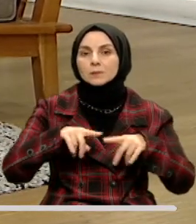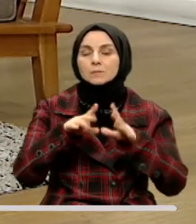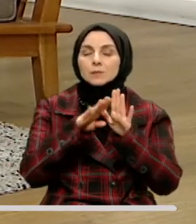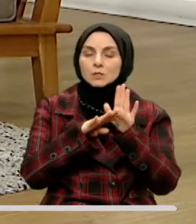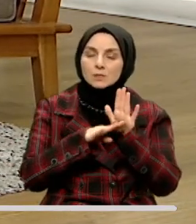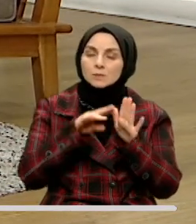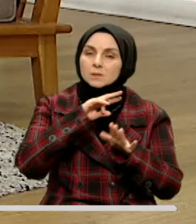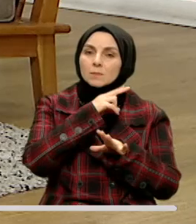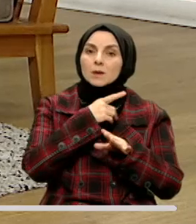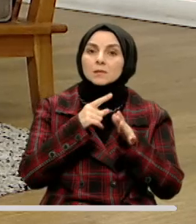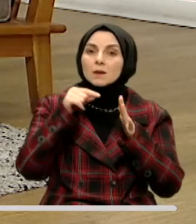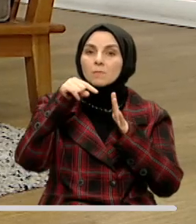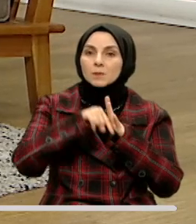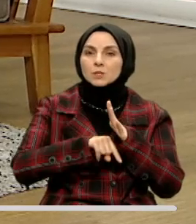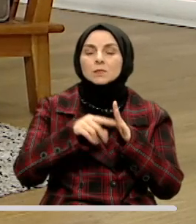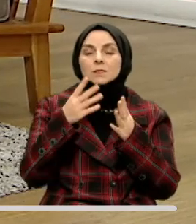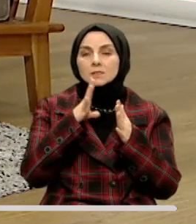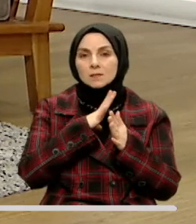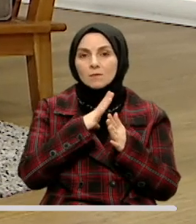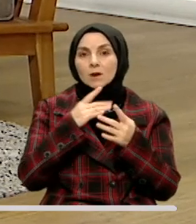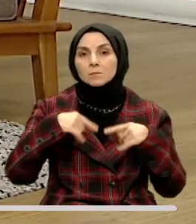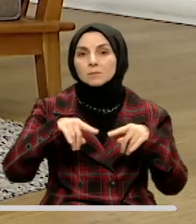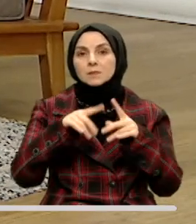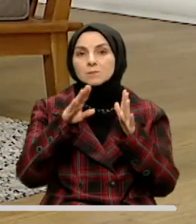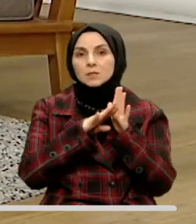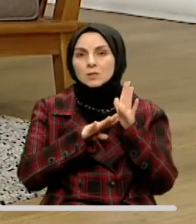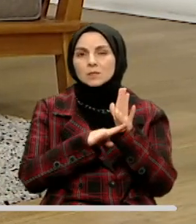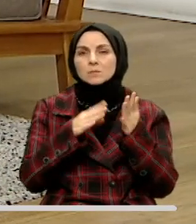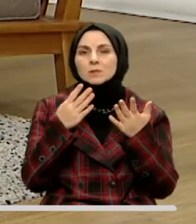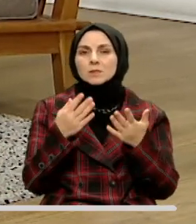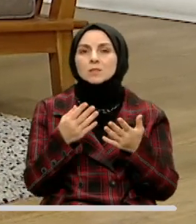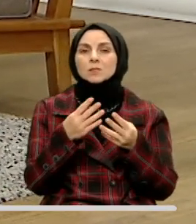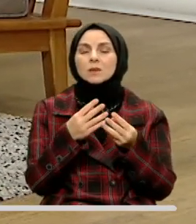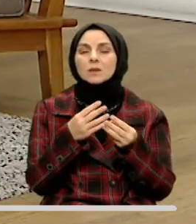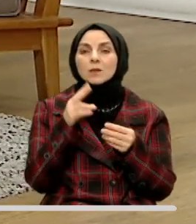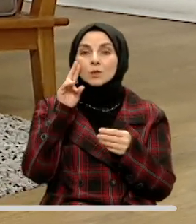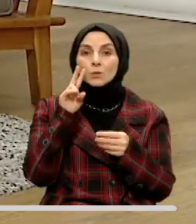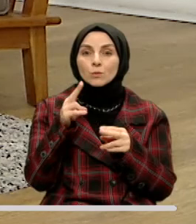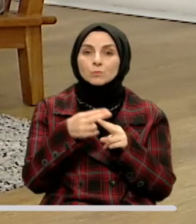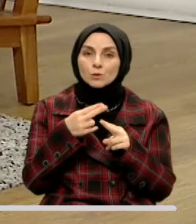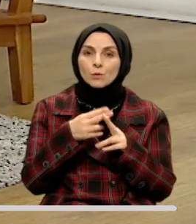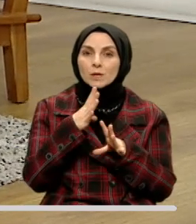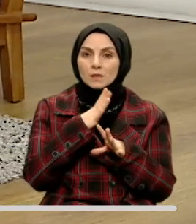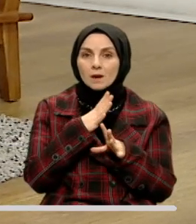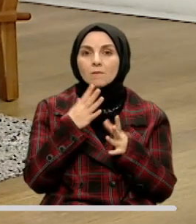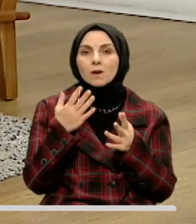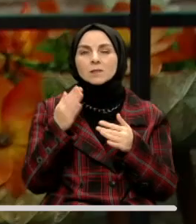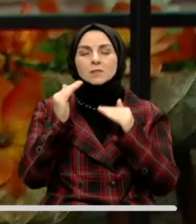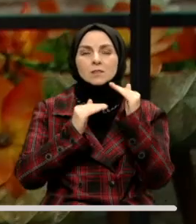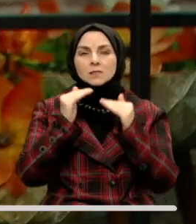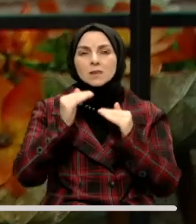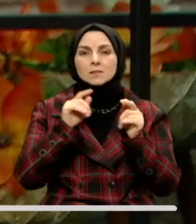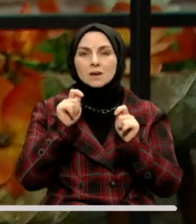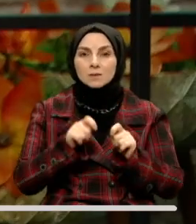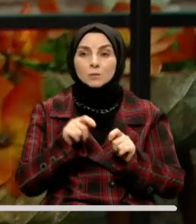yaşadığımız maalesef başarısızlıklar var. Bizim yaşadığımız deneyimsizlikler var. Gördüğümüz örneklemler var. Kıyaslar